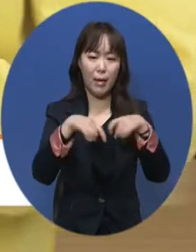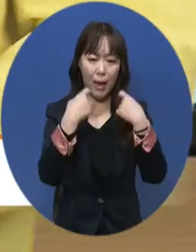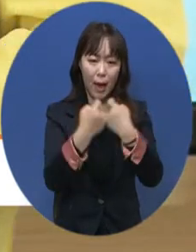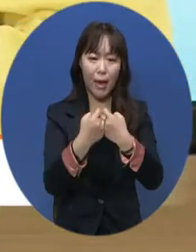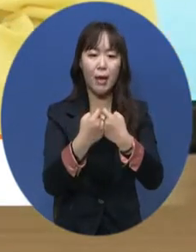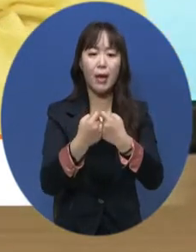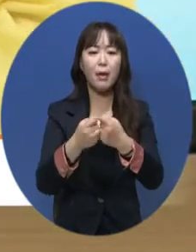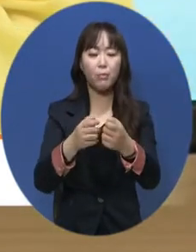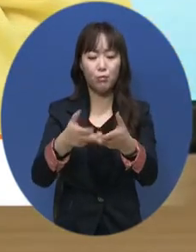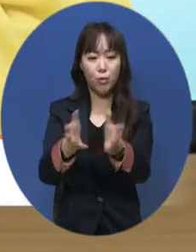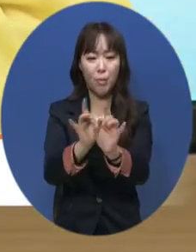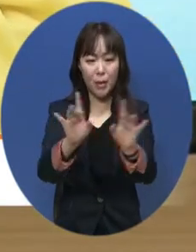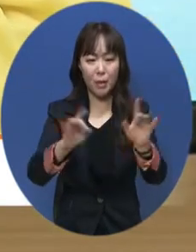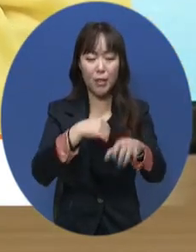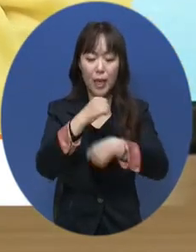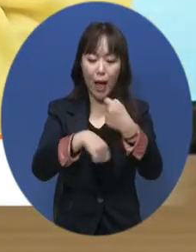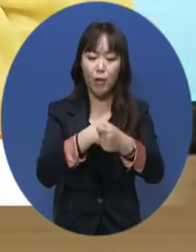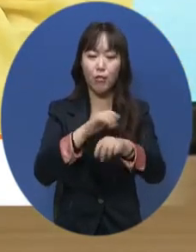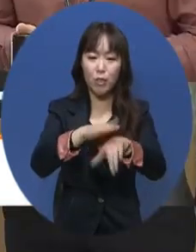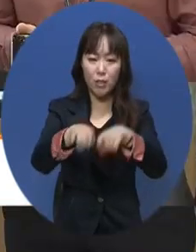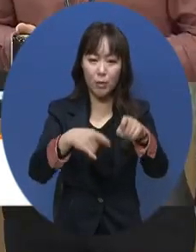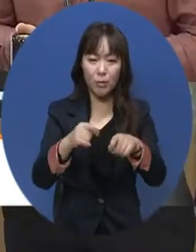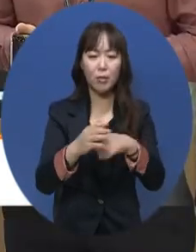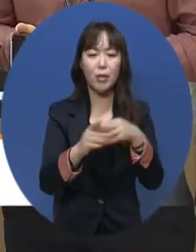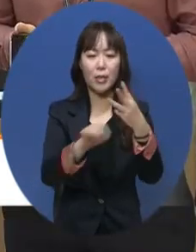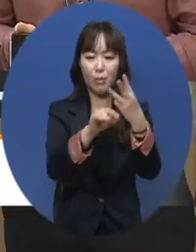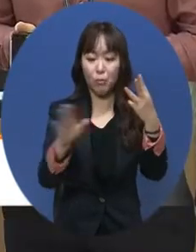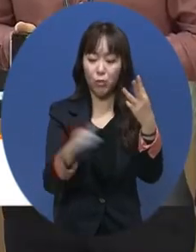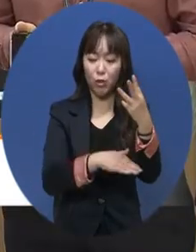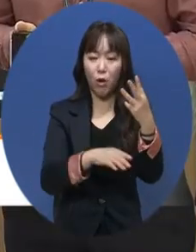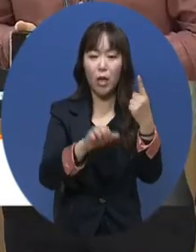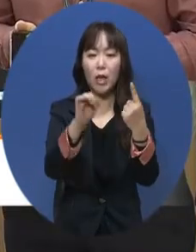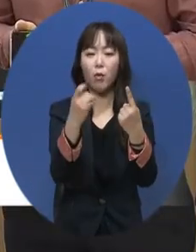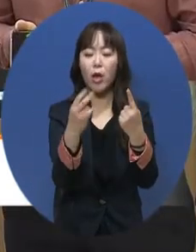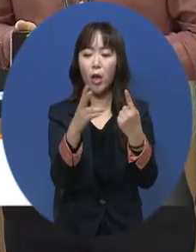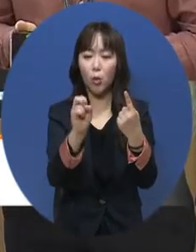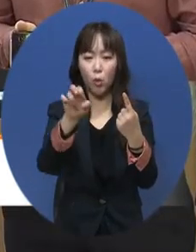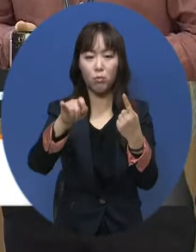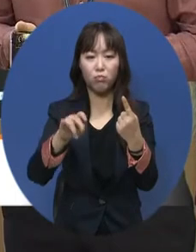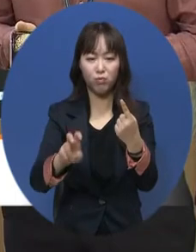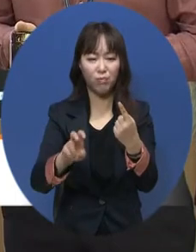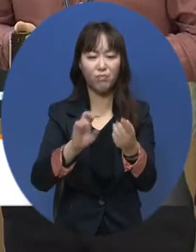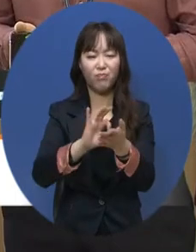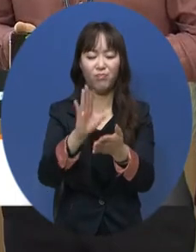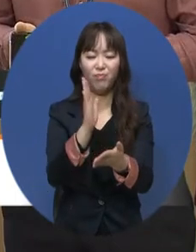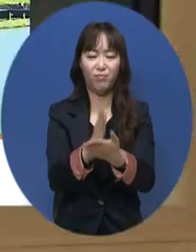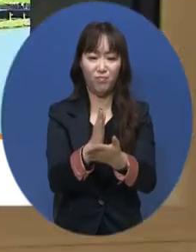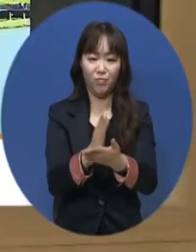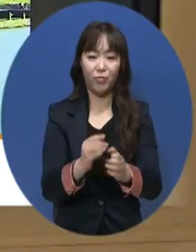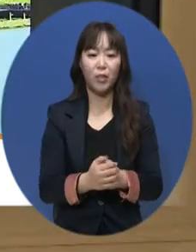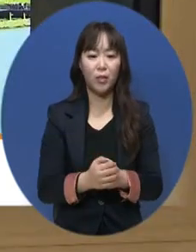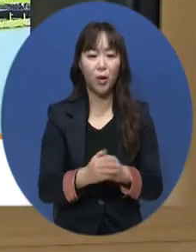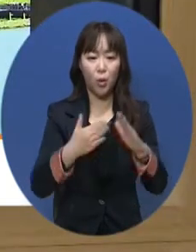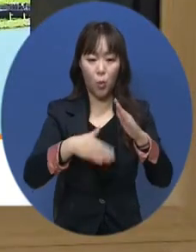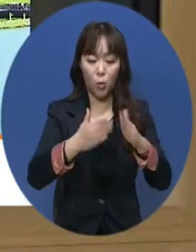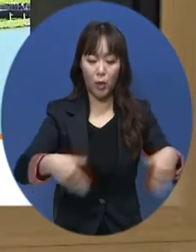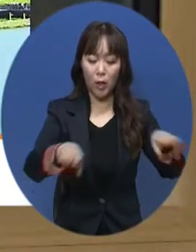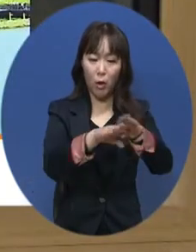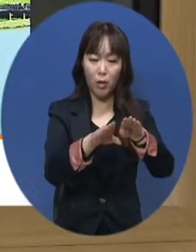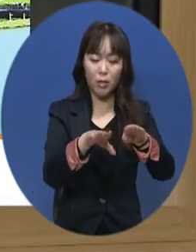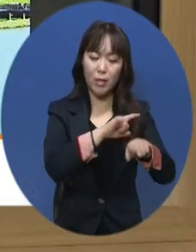실천 기간을 거쳐 3월부터 일회용품을 사용하지 않기로 있습니다 이번 조치는 공공기관이